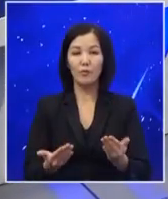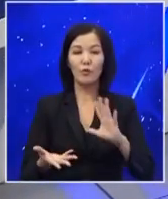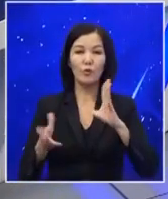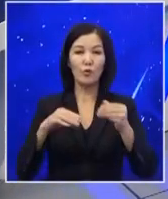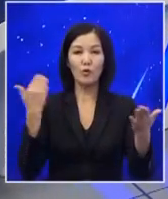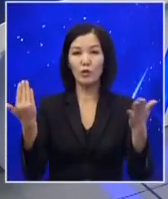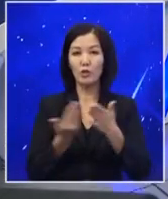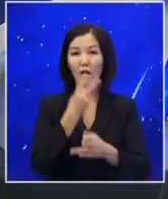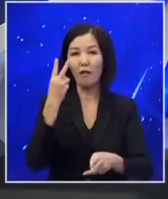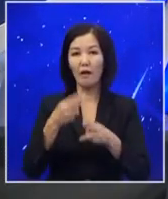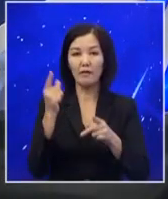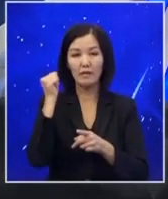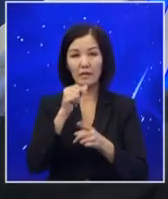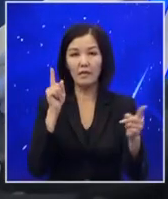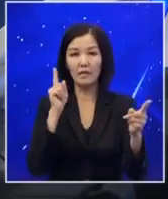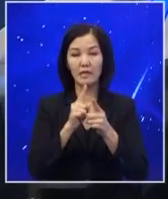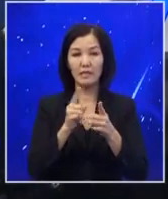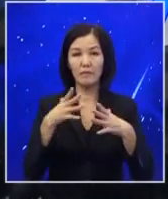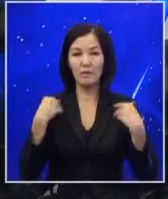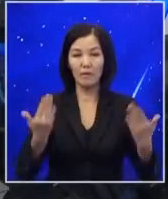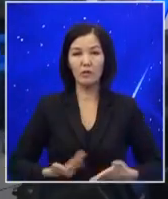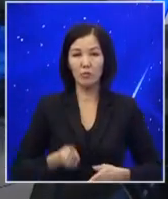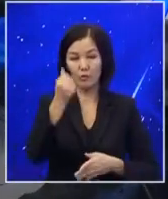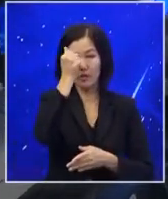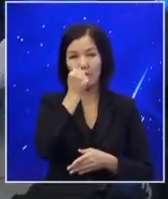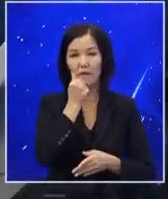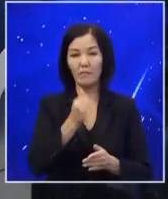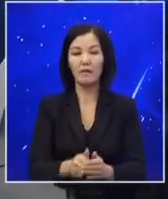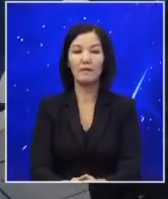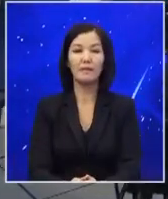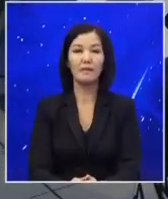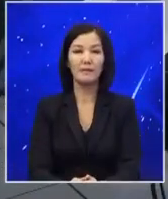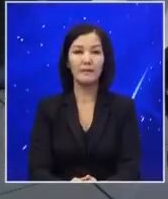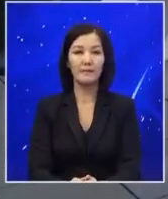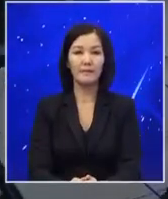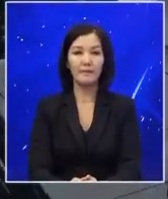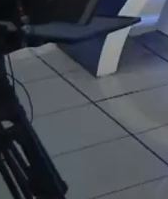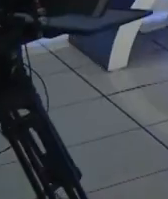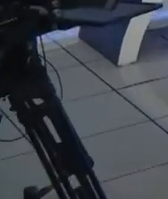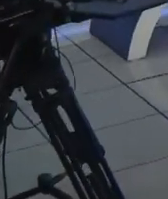Қадірменді көрермен, бүгінгі айтар ақпараттар легі осындай. Келер күні қауышқанша, аман сау болыңыздар.